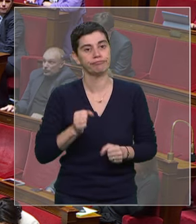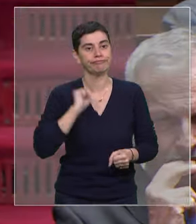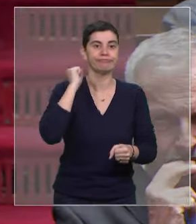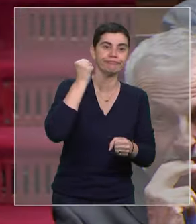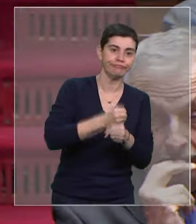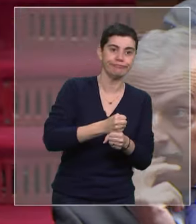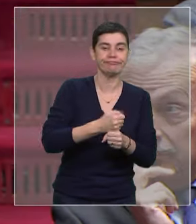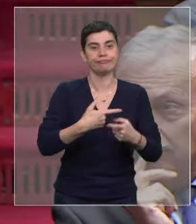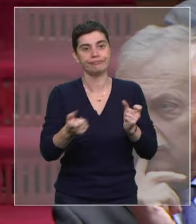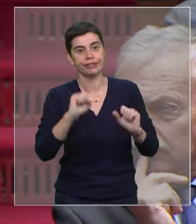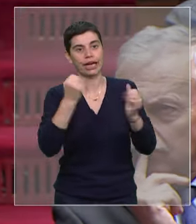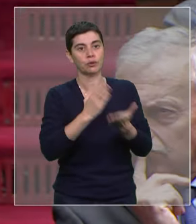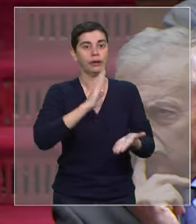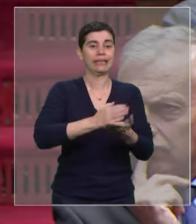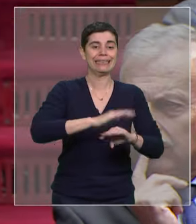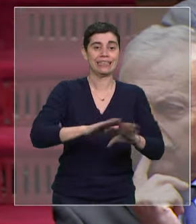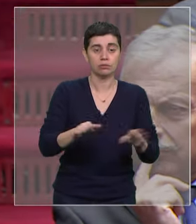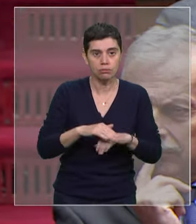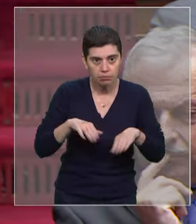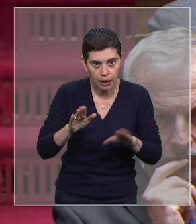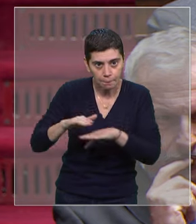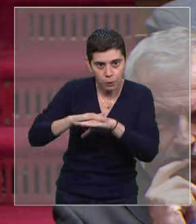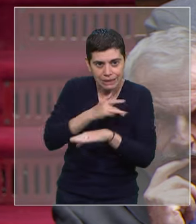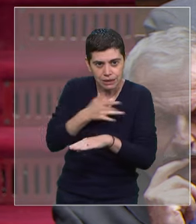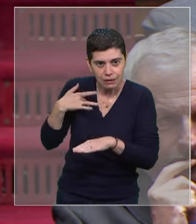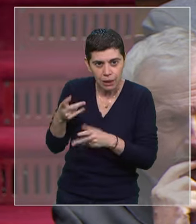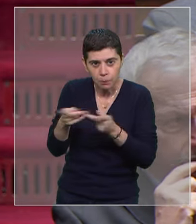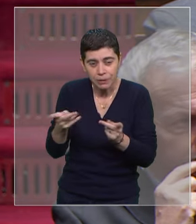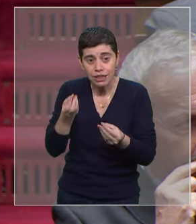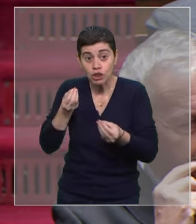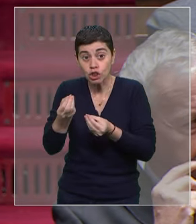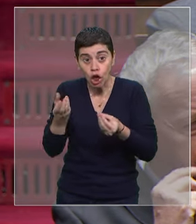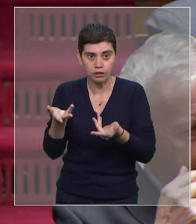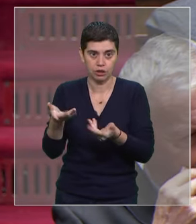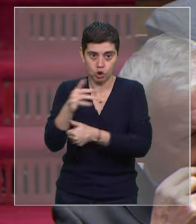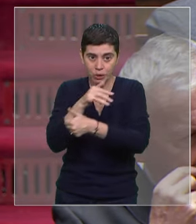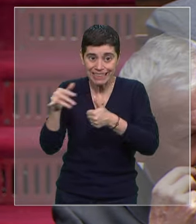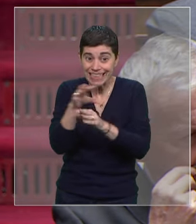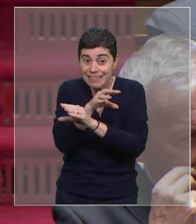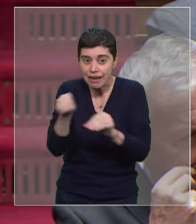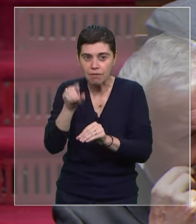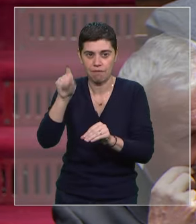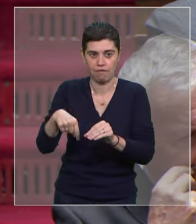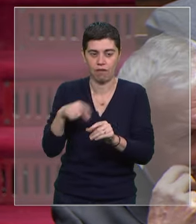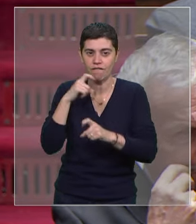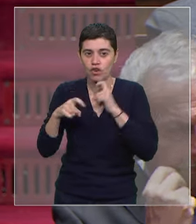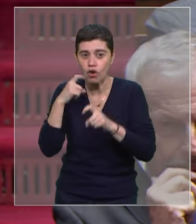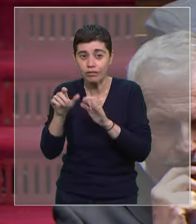réagir. Vous oubliez qu'une politique de santé publique contribue à l'apaisement de la société et à la prévention des violences.